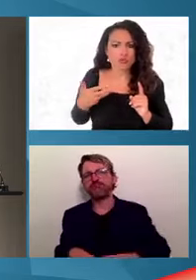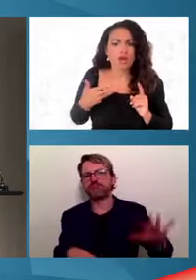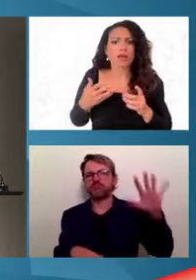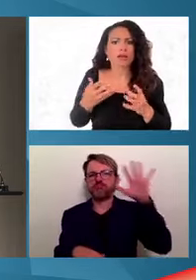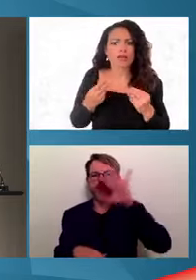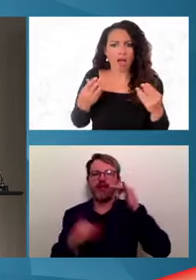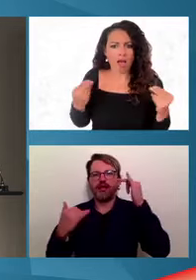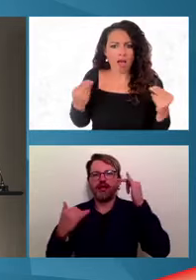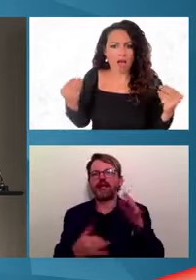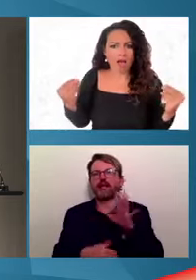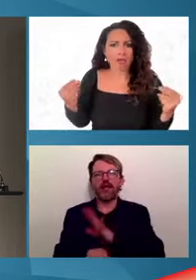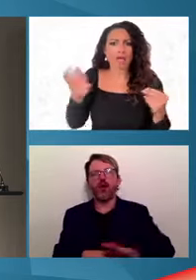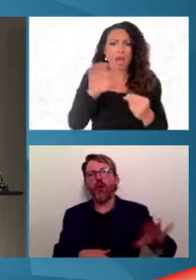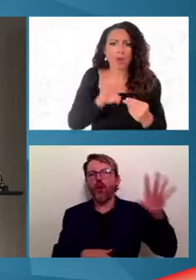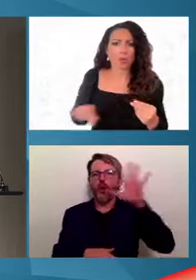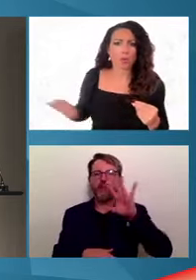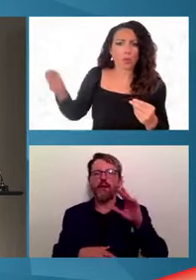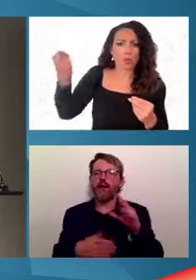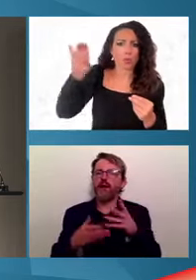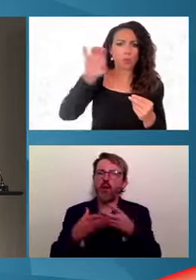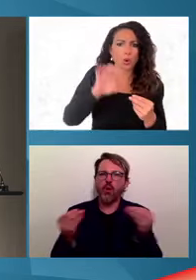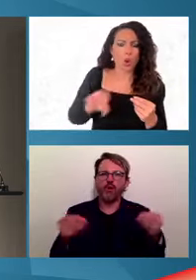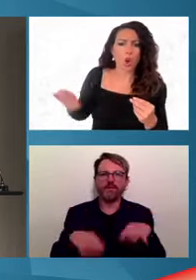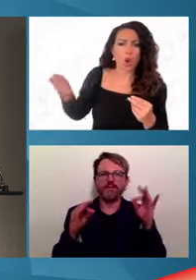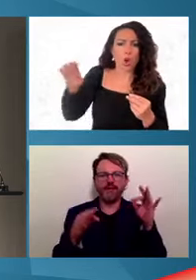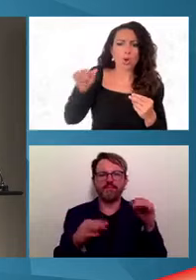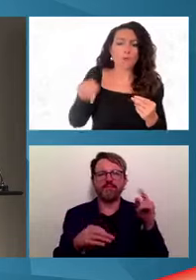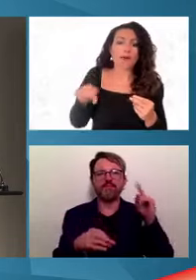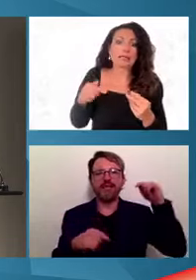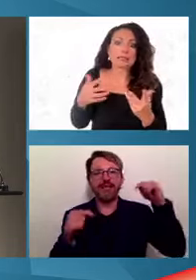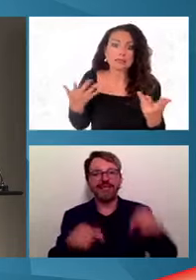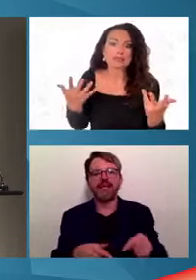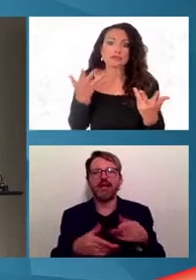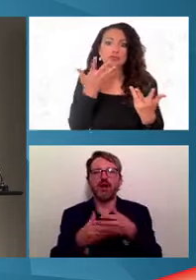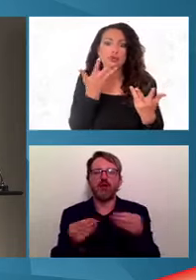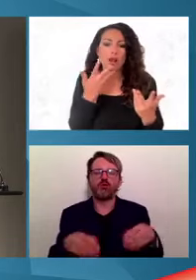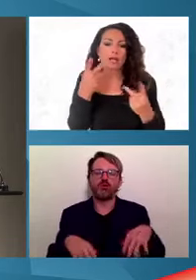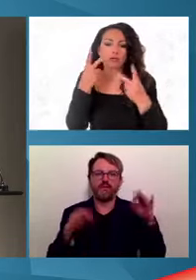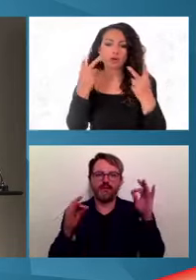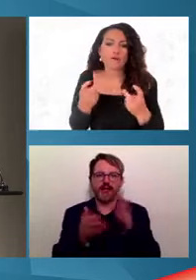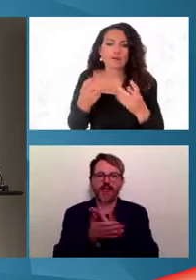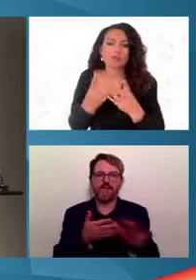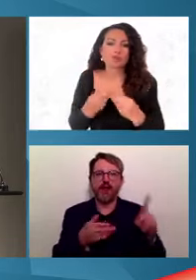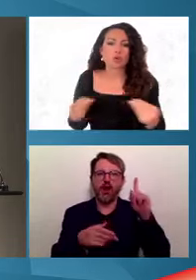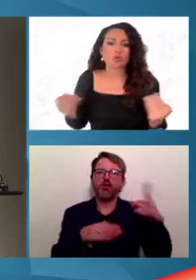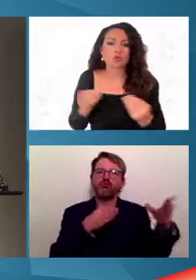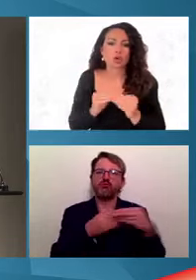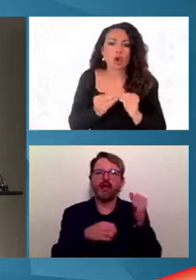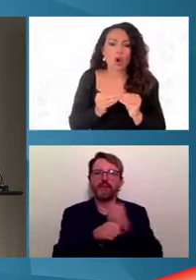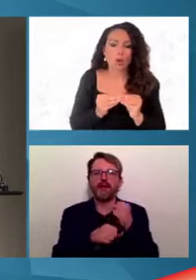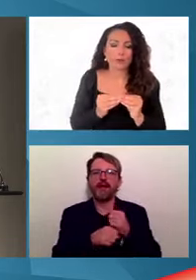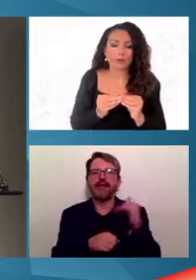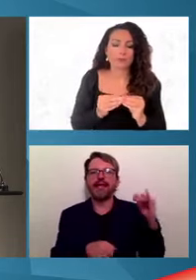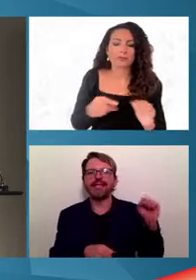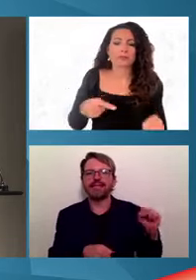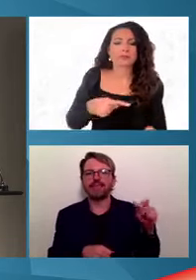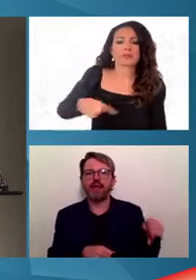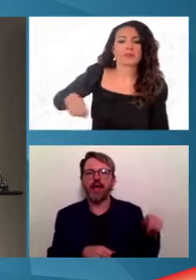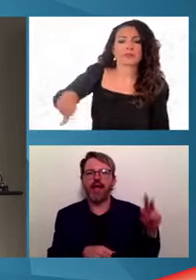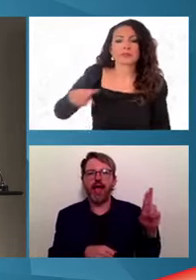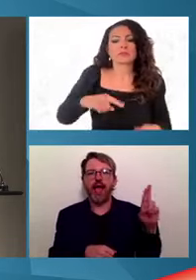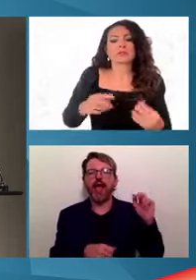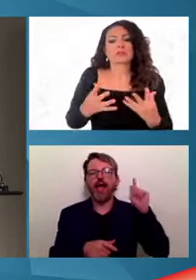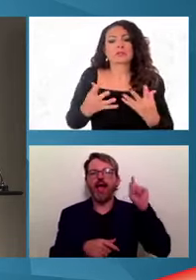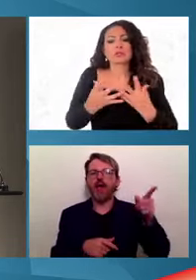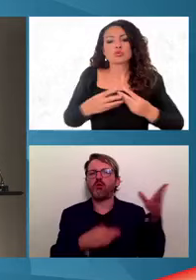zu finden. Uns ist es gelungen, auf pragmatische Art eine Lösung zu finden, auch in Zusammenarbeit mit der ISPRA, vor allem in einer Zusammenarbeit auch